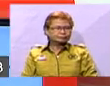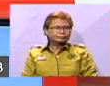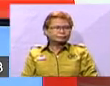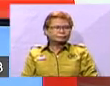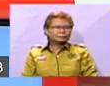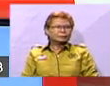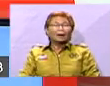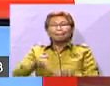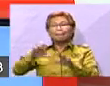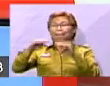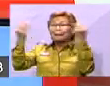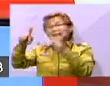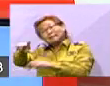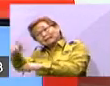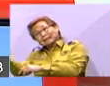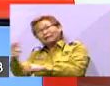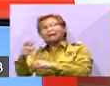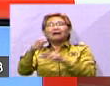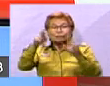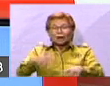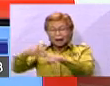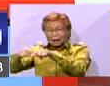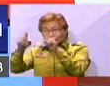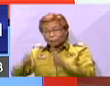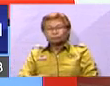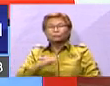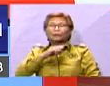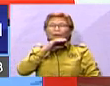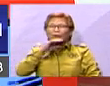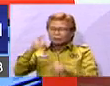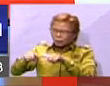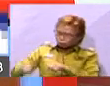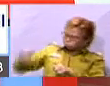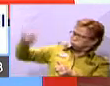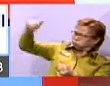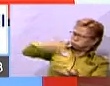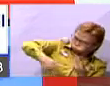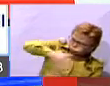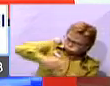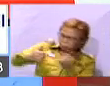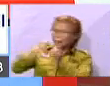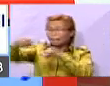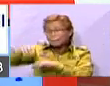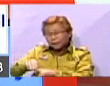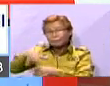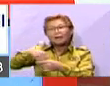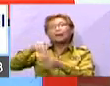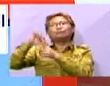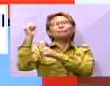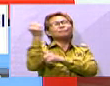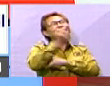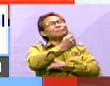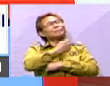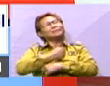pada Majlis perasingan rakyat pelbagai peringkat kaum dan usia berpeluang berinteraksi bersama-sama perdana menteri dalam suasana